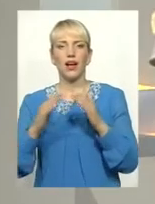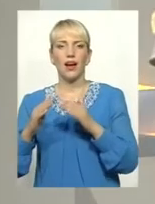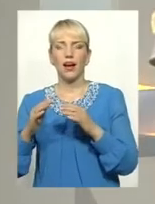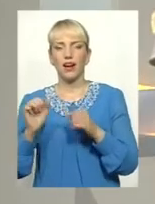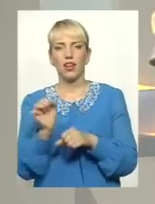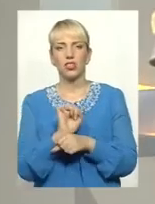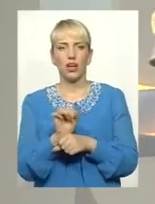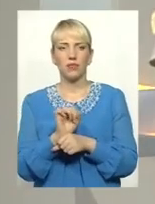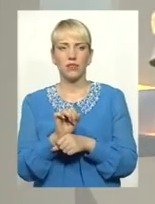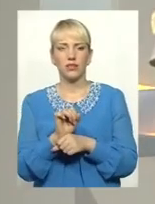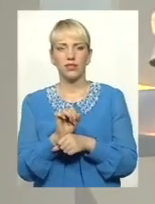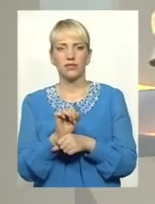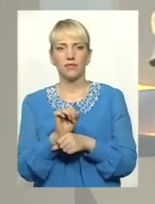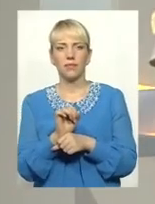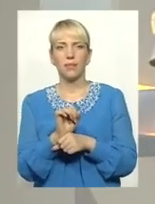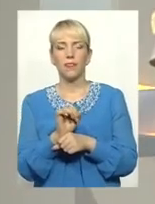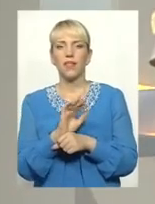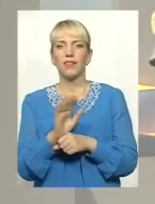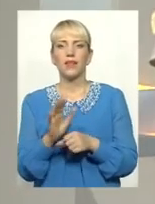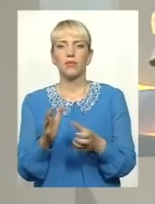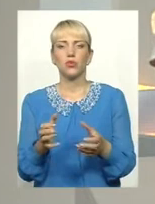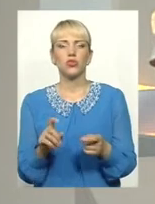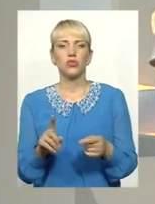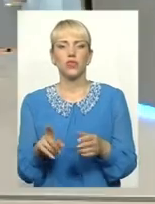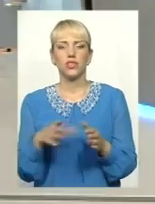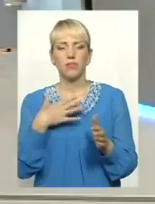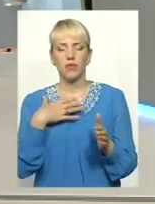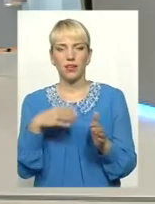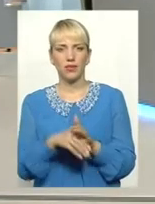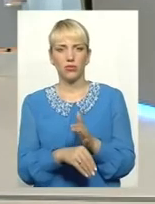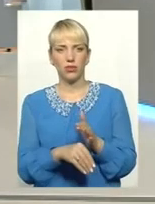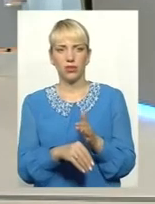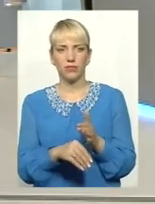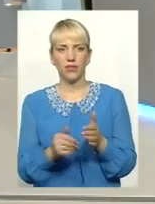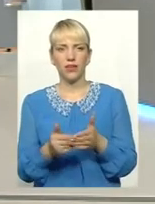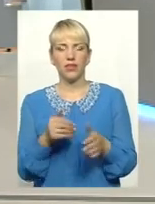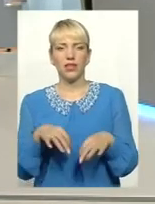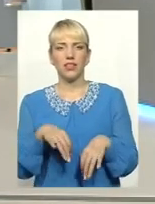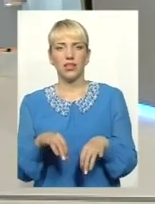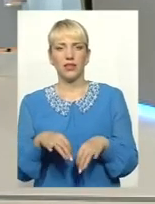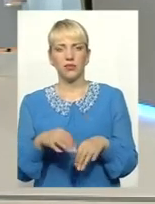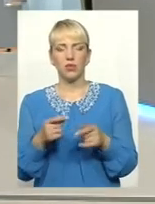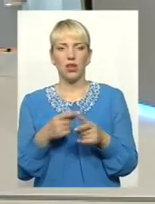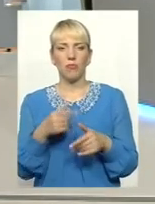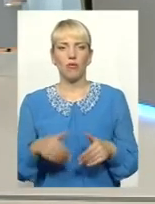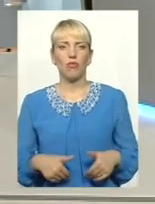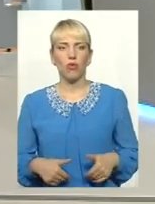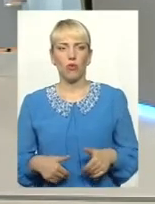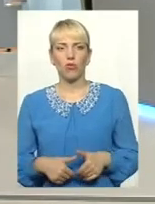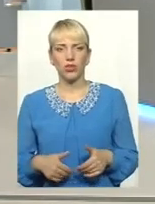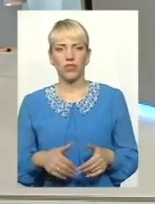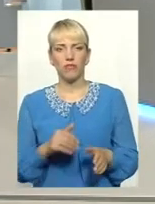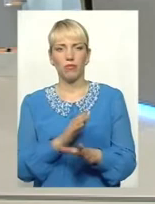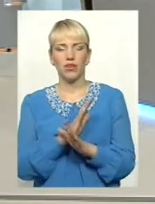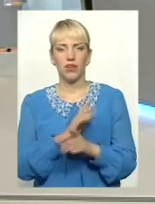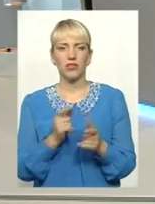машин не получали, що вони гинуть там під транспортом, або вмирають голодною смертю, або